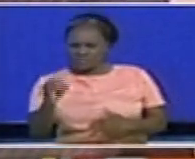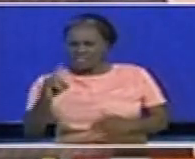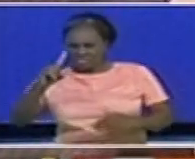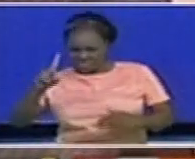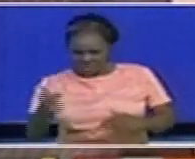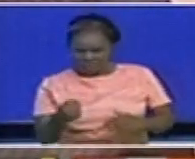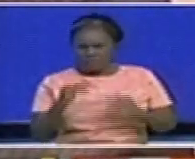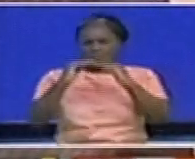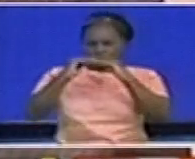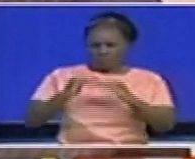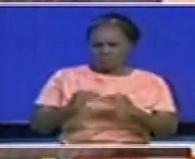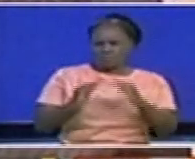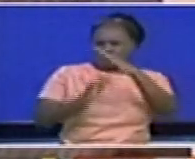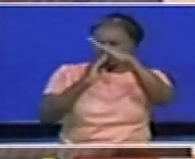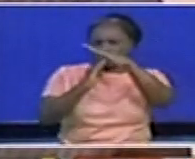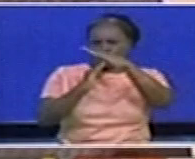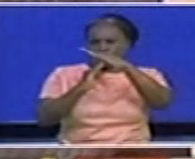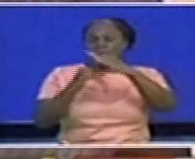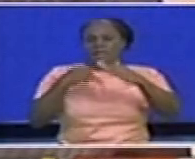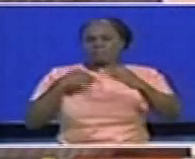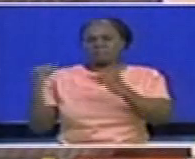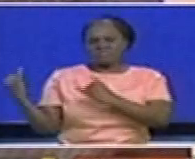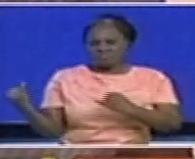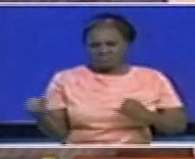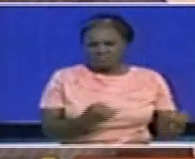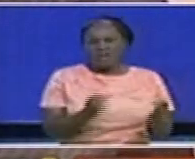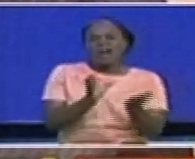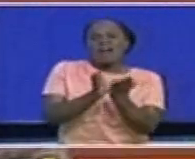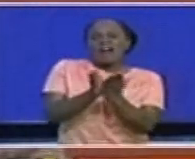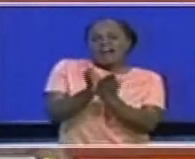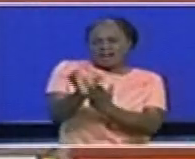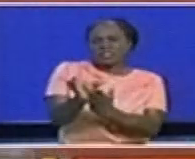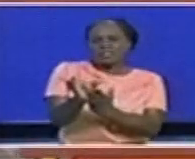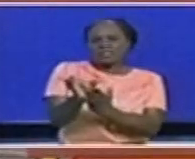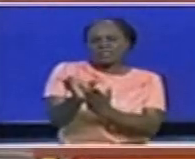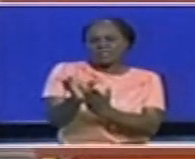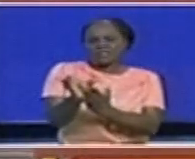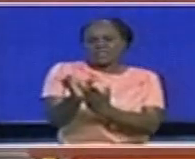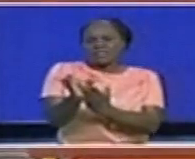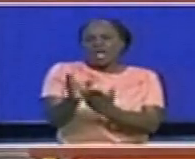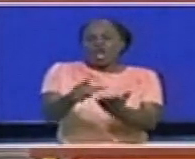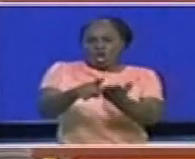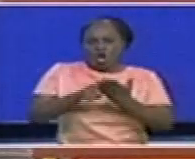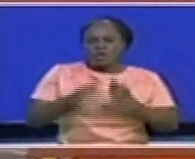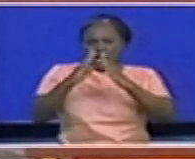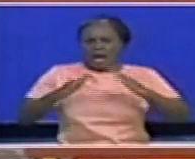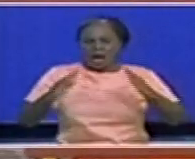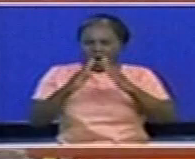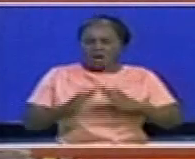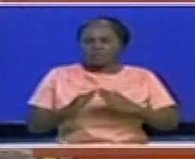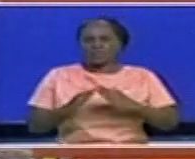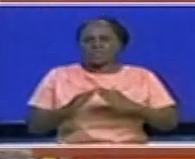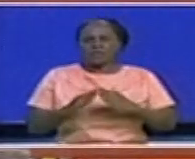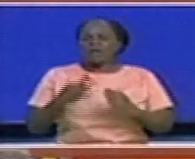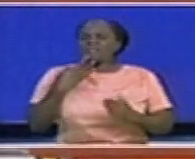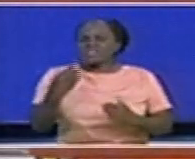350,000 on the maximum. An introduction of a cash-backed mortgage scheme for up to a maximum of